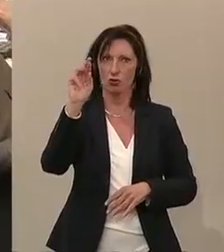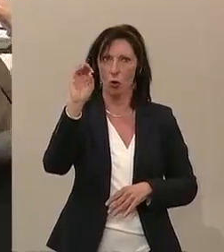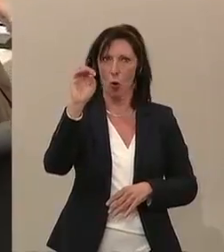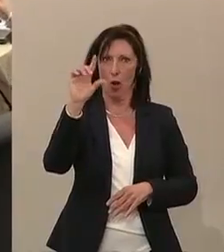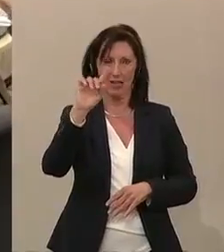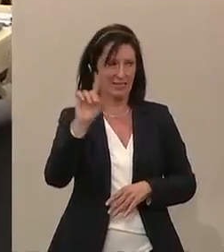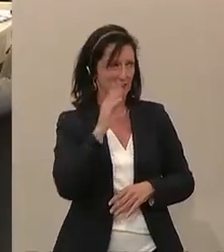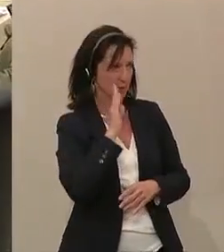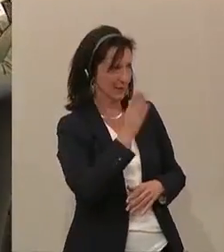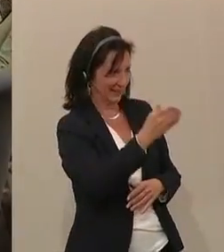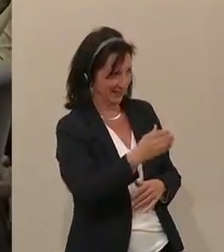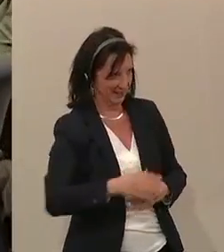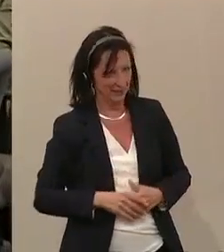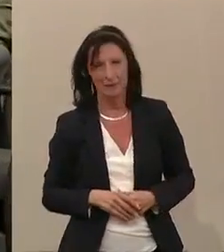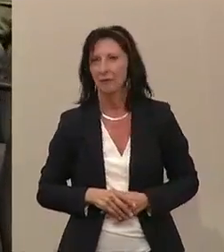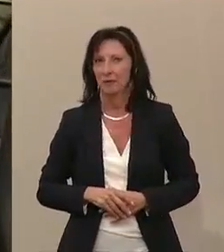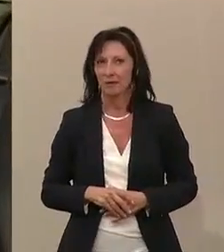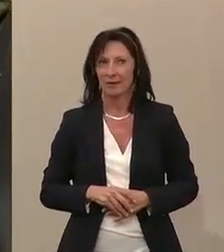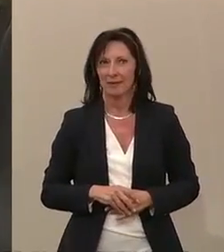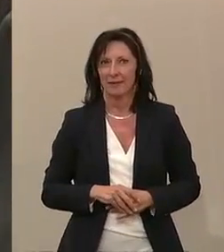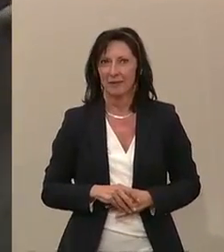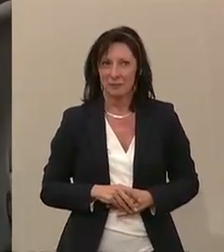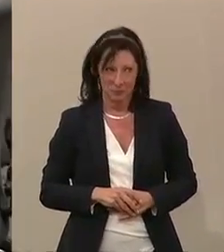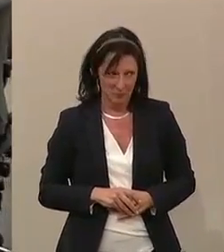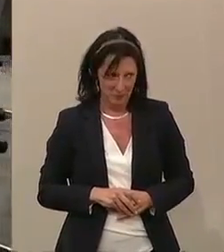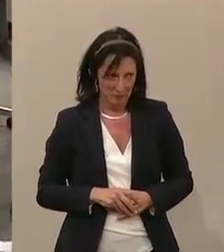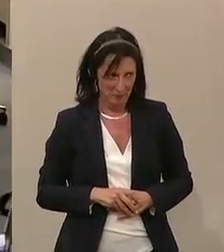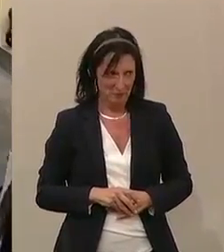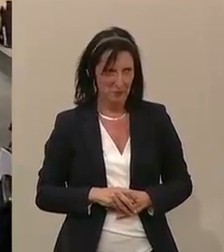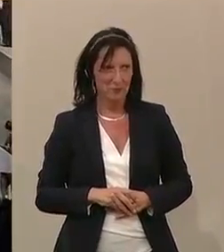als Schritt in die richtige Richtung, so Wendelin Mölzer von den Freiheitlichen.